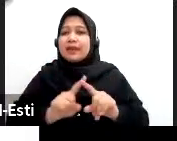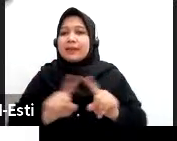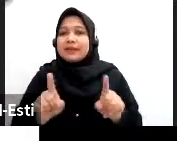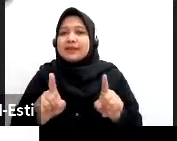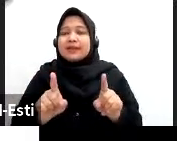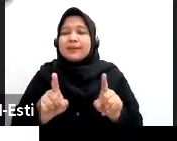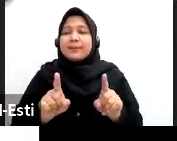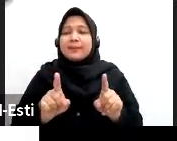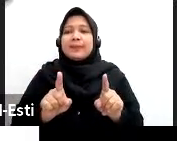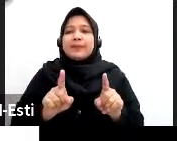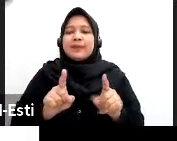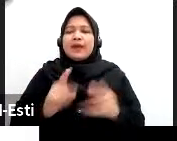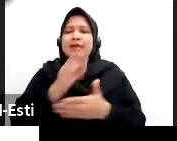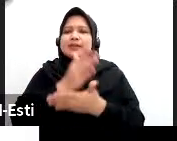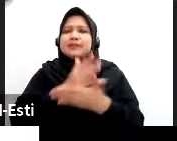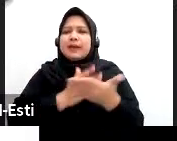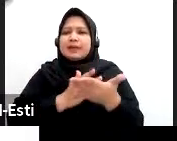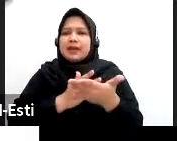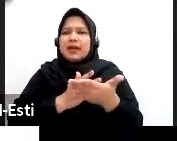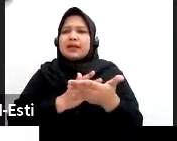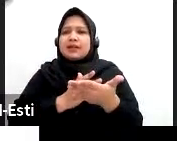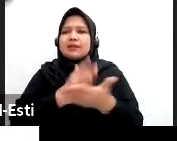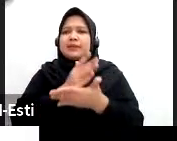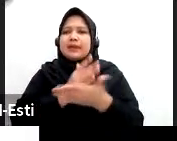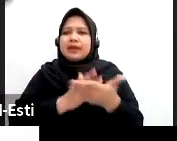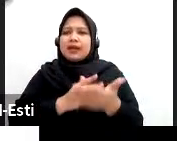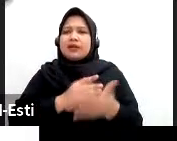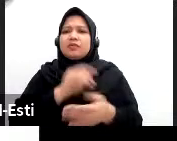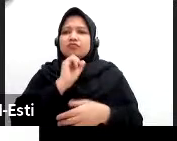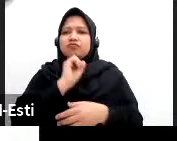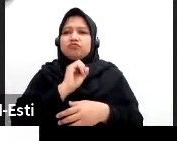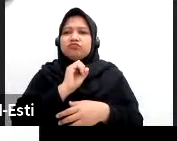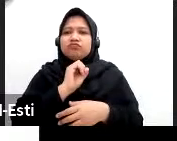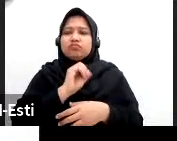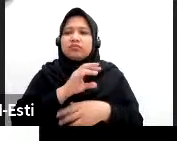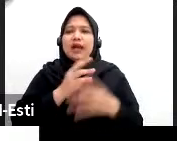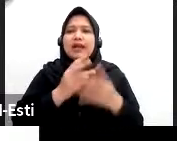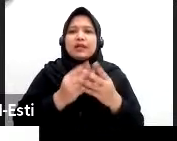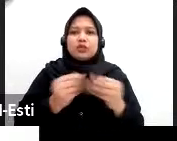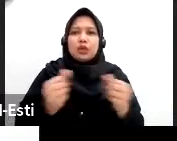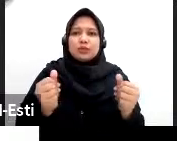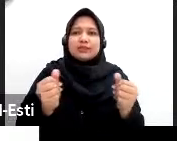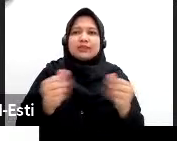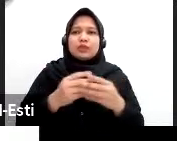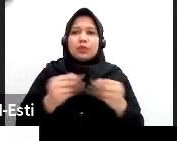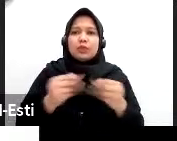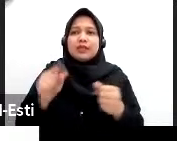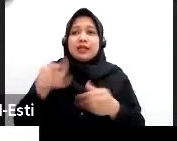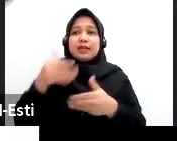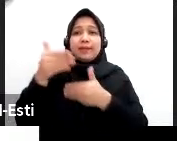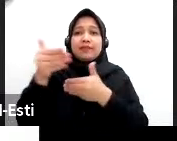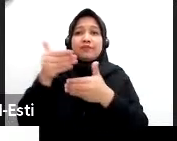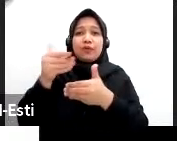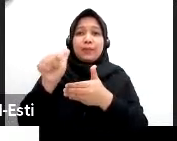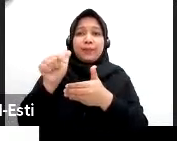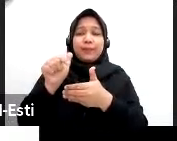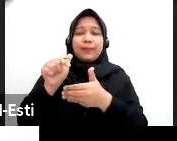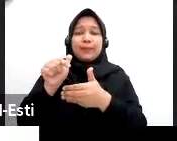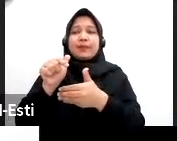memang membutuhkan suatu penyelesaian nya dari sisi vavoom sebagai penyedia